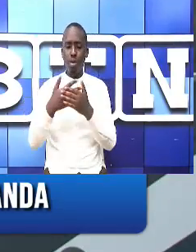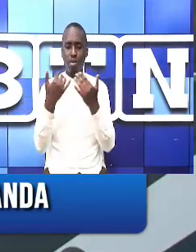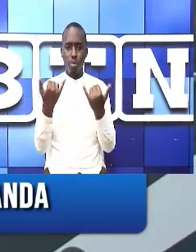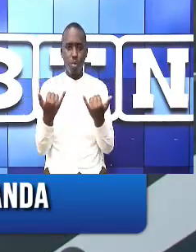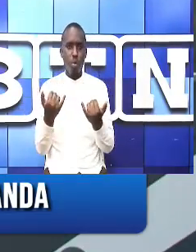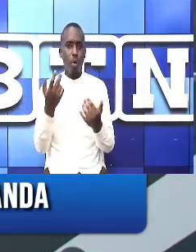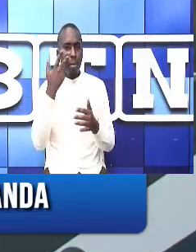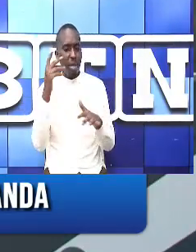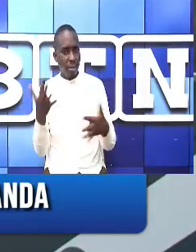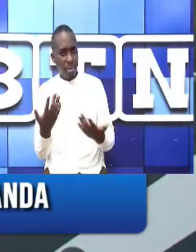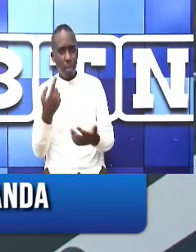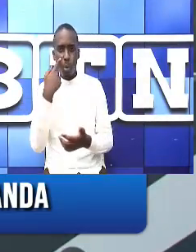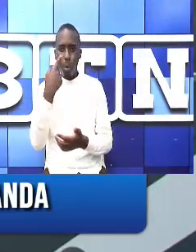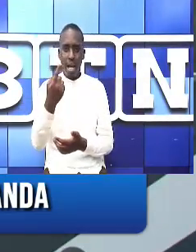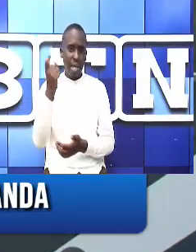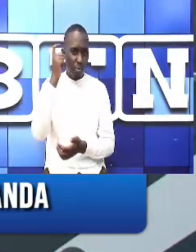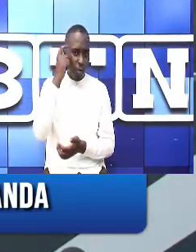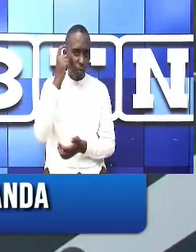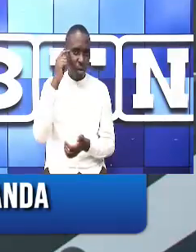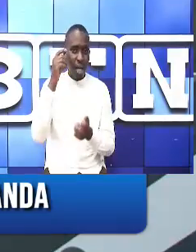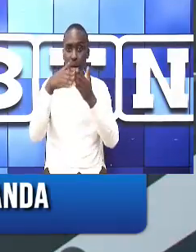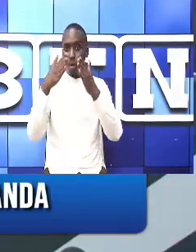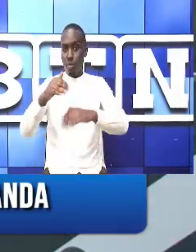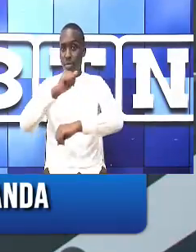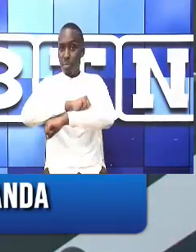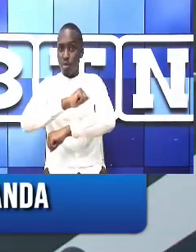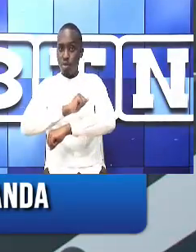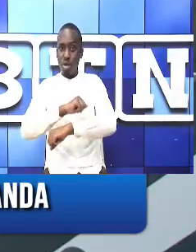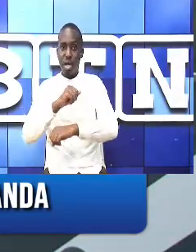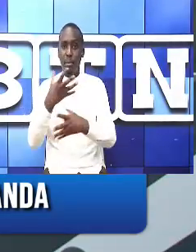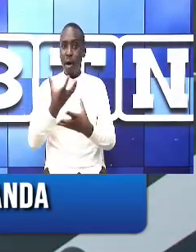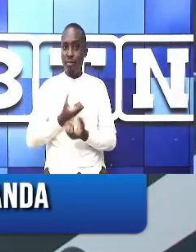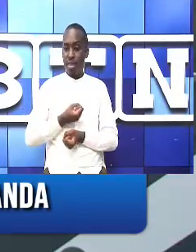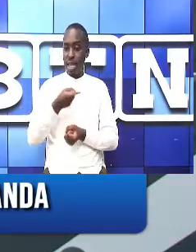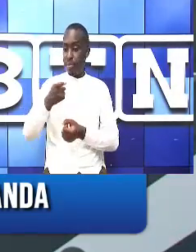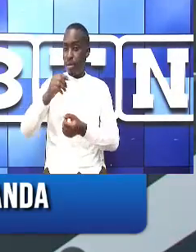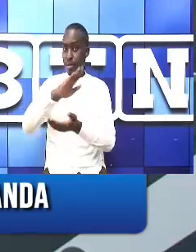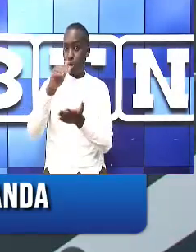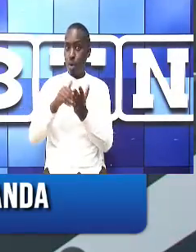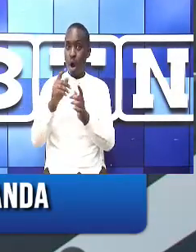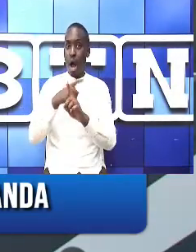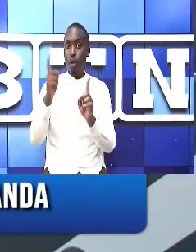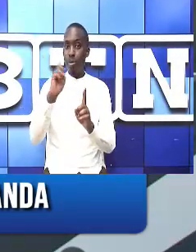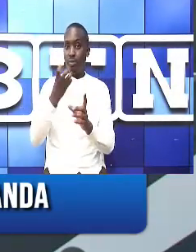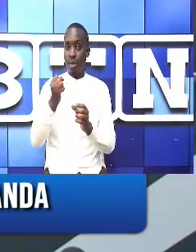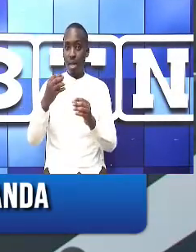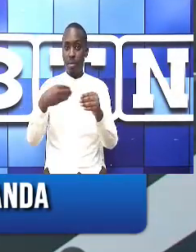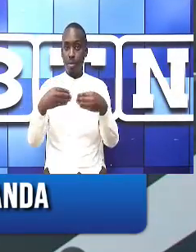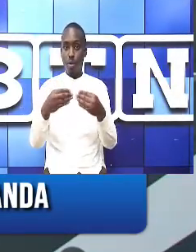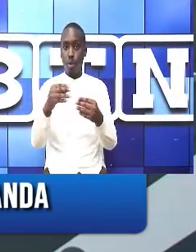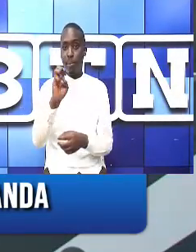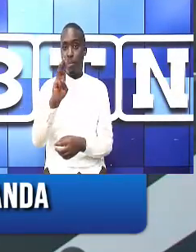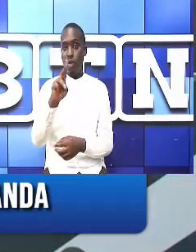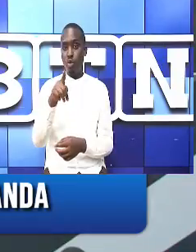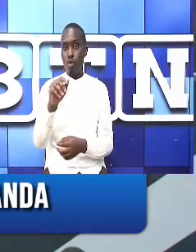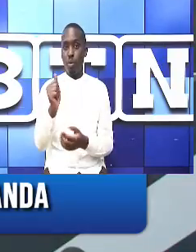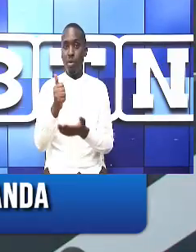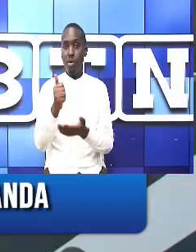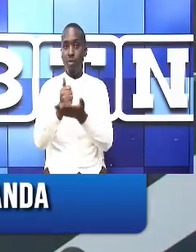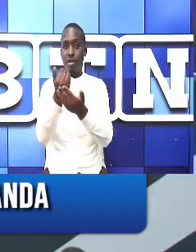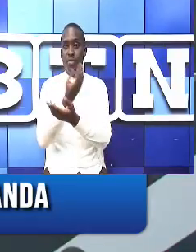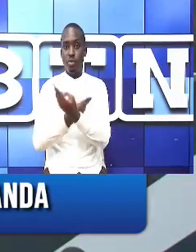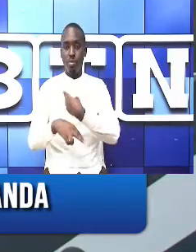bihagaze gute mu gundi myumvire y'abayobozi b'ibigo by'amashuri bafite bino bigo ariko usanga bidafite ibikorwa remezo byoroheza bafite ubumuga kugeza